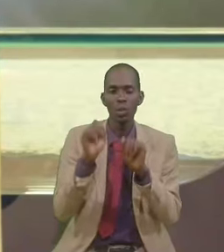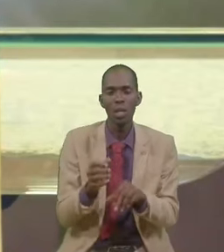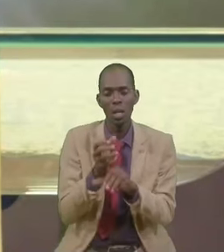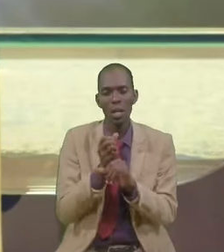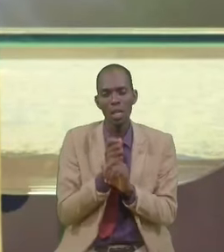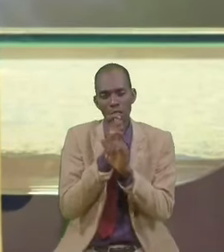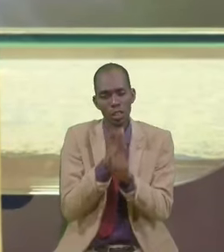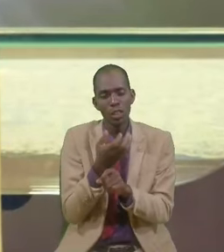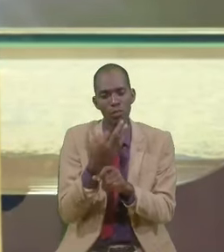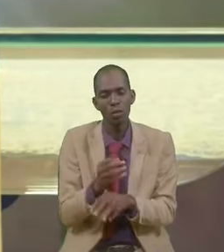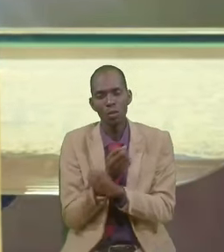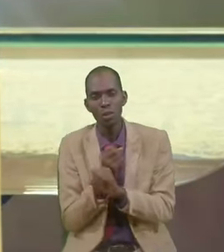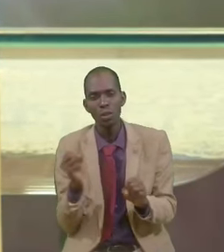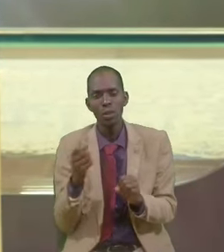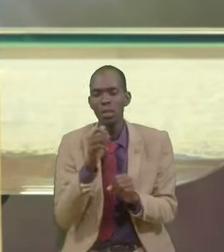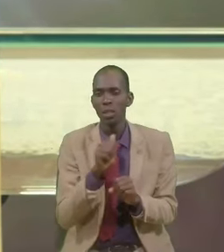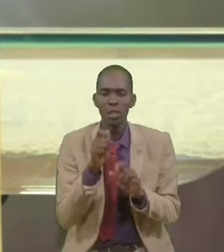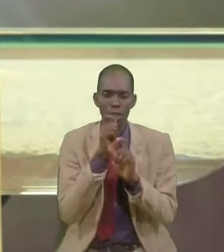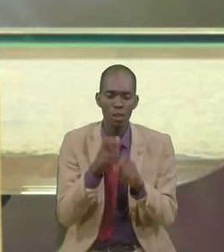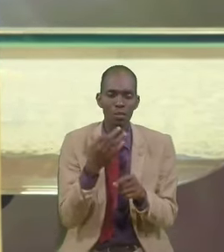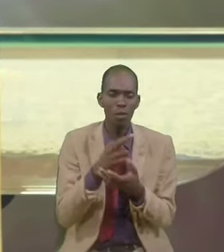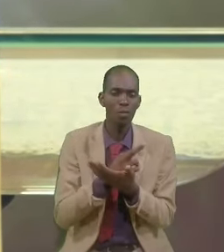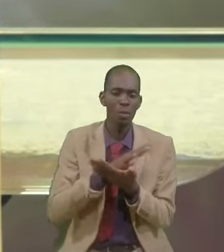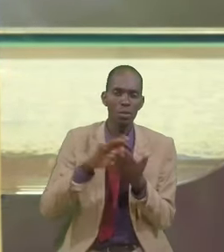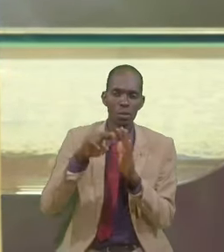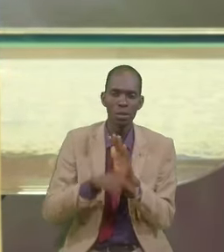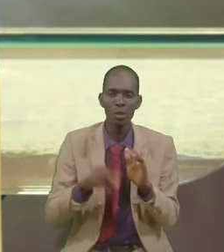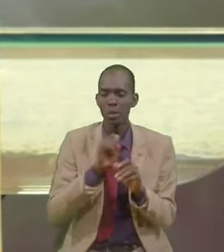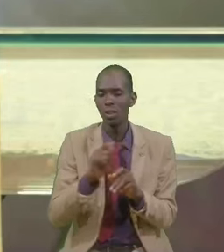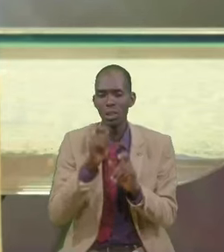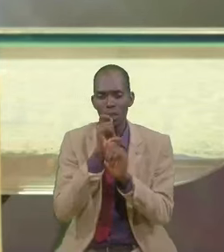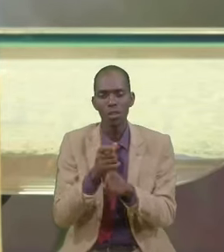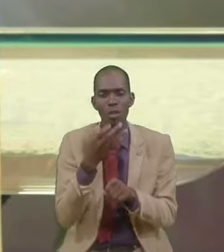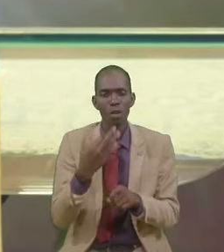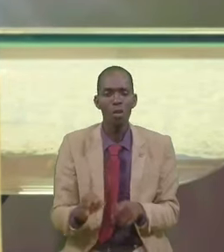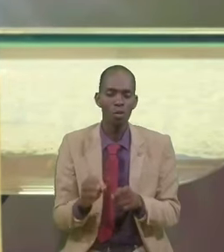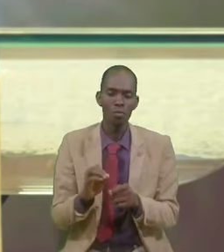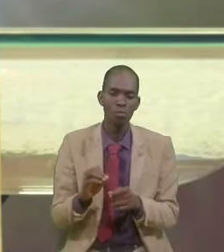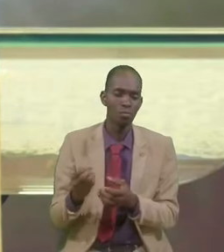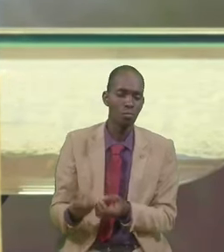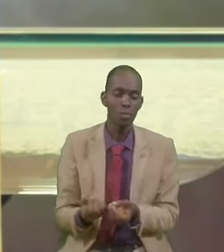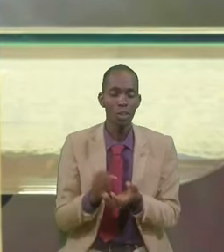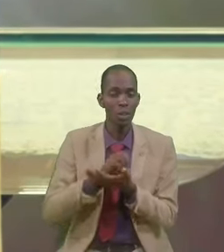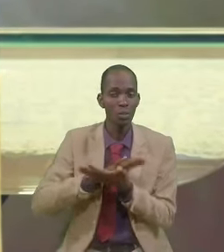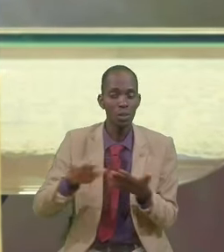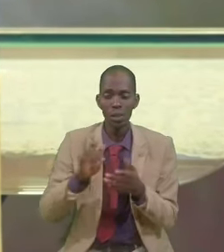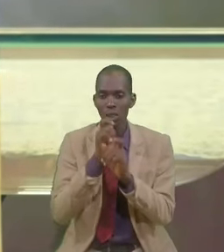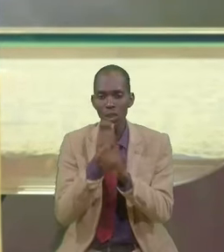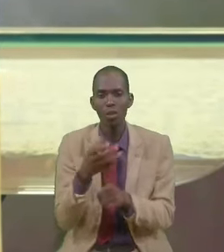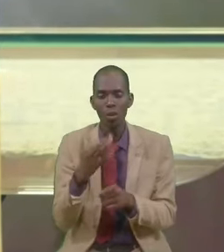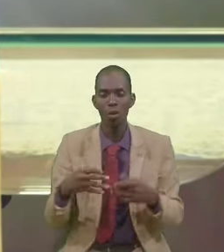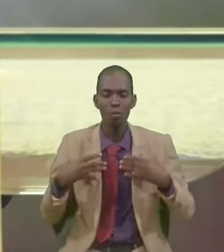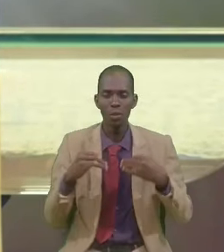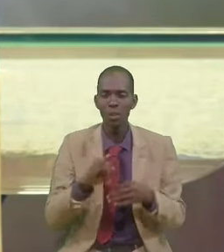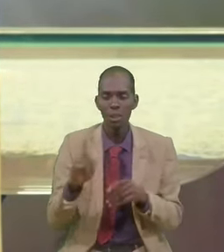plein salut, afin que vous ayez le don de la justice, le don de la sanctification, le don de guérison, le don de